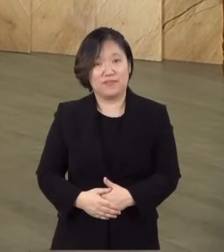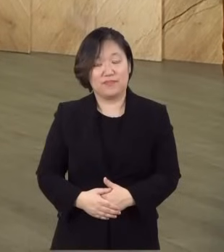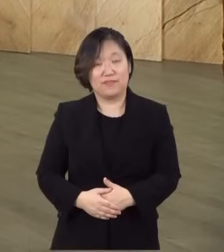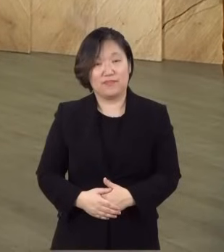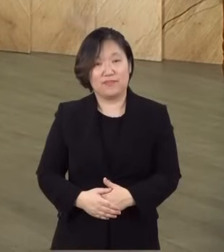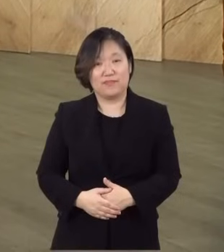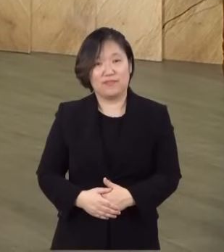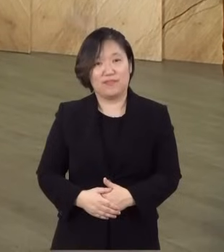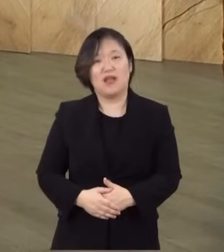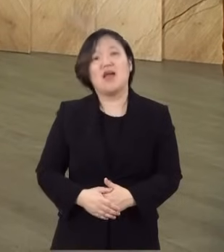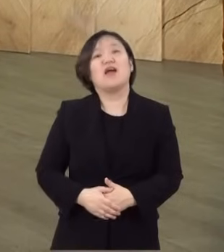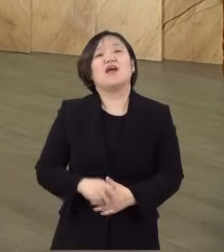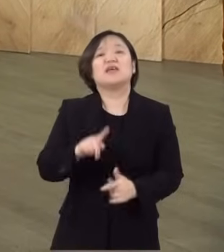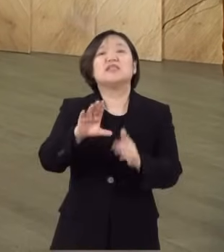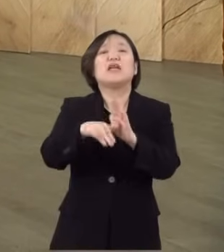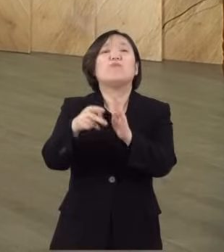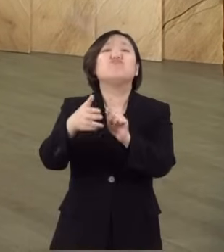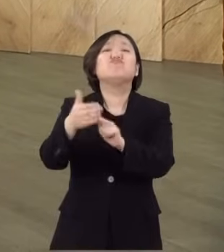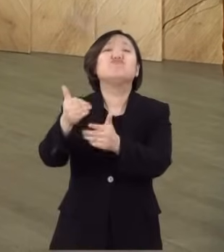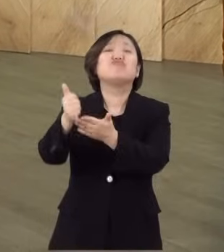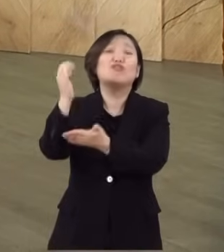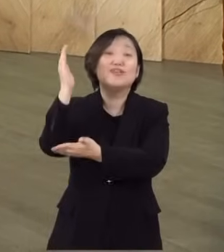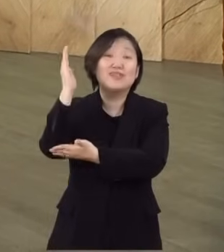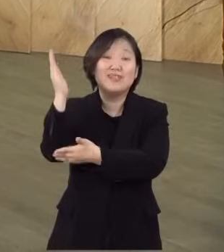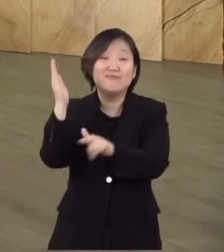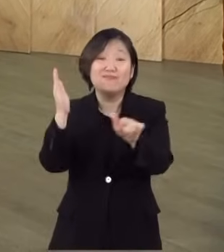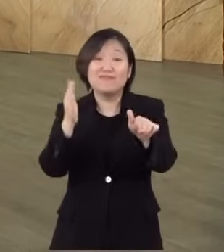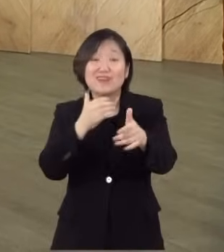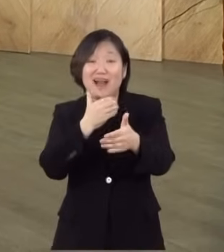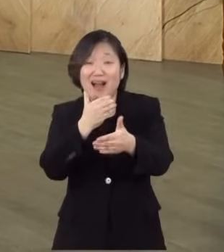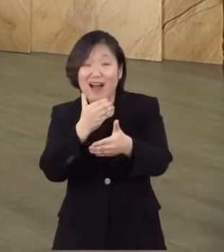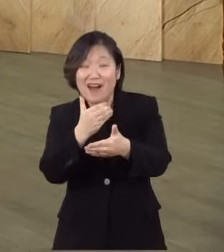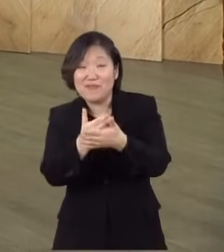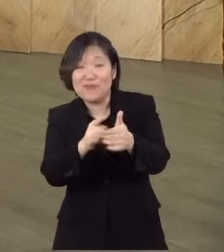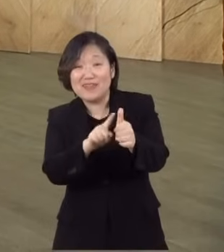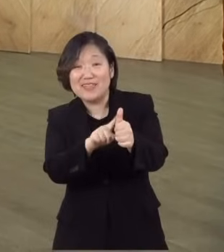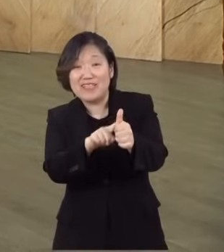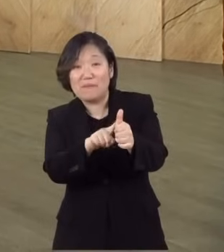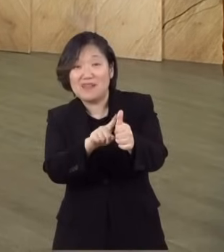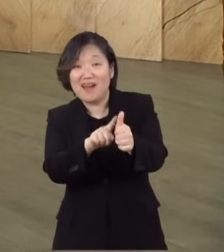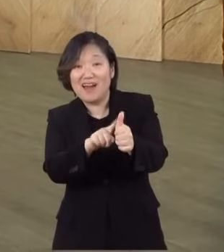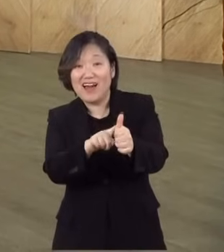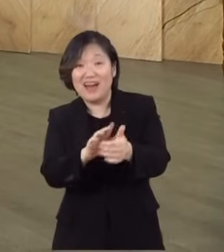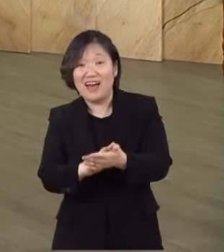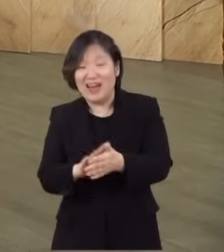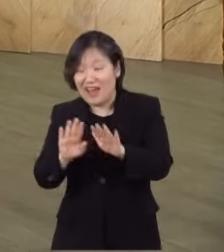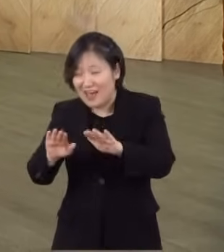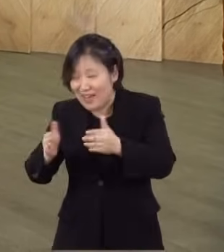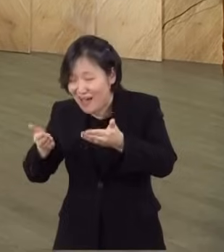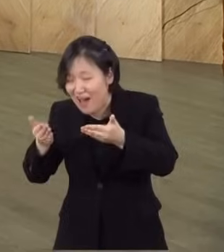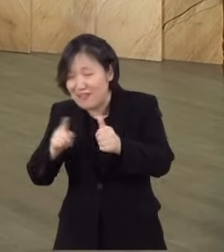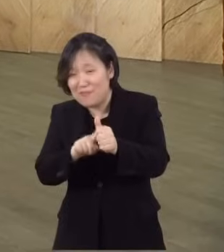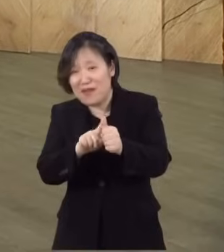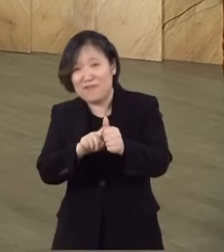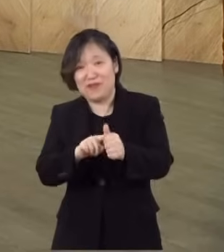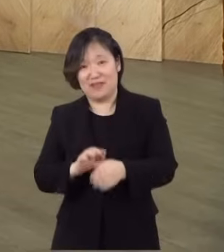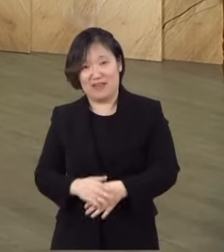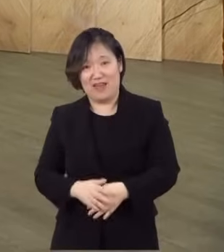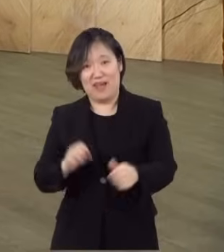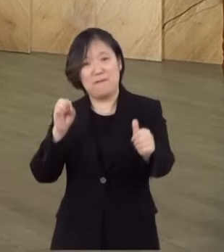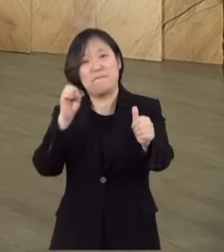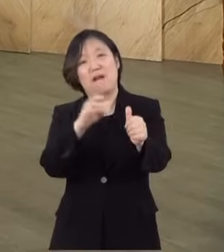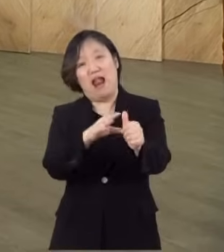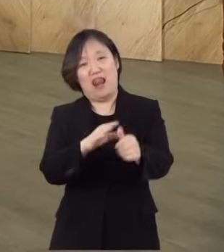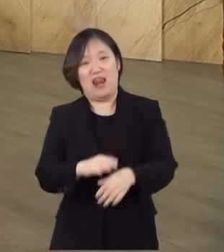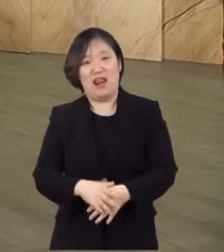그때 부처님께서 그 감동 속에 공경 예배를 올리는 그 뱃사공을